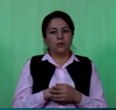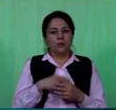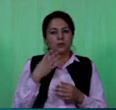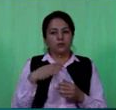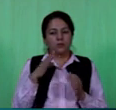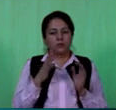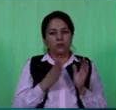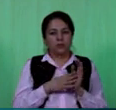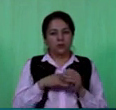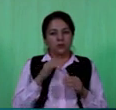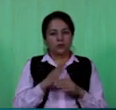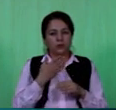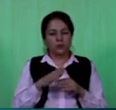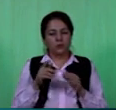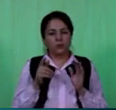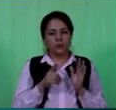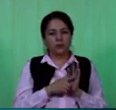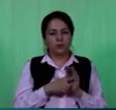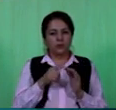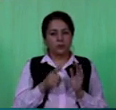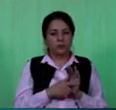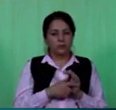проверили ребята молодцы